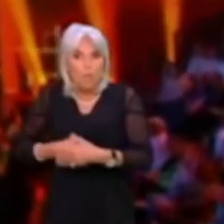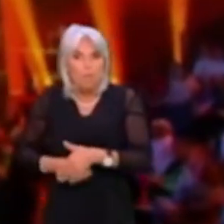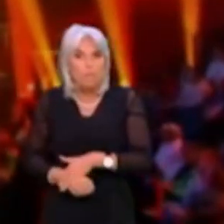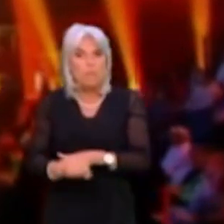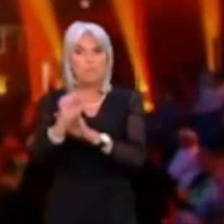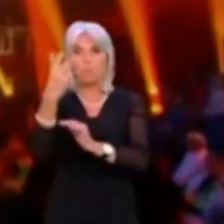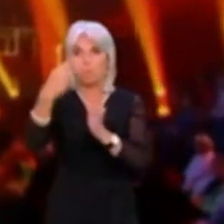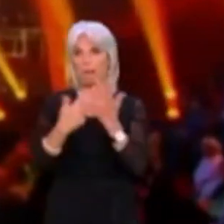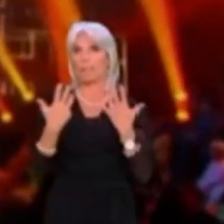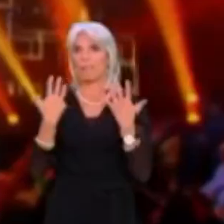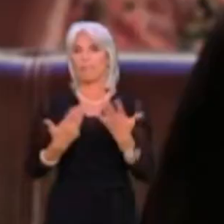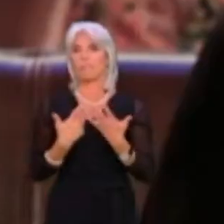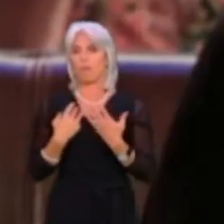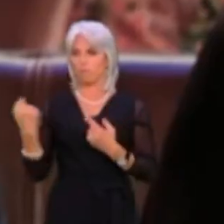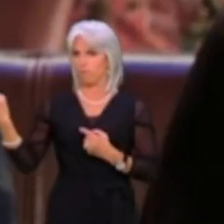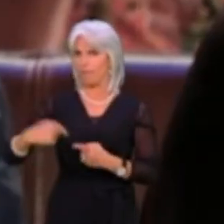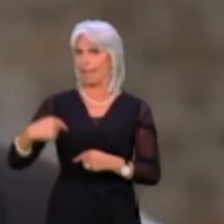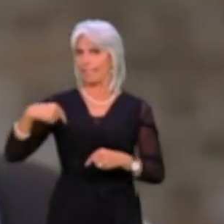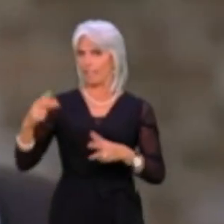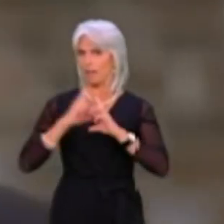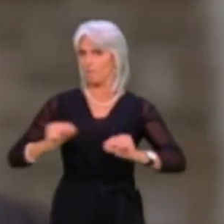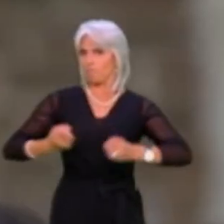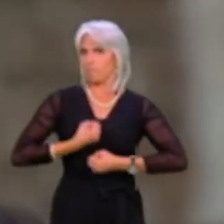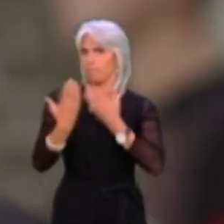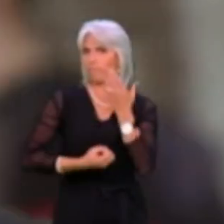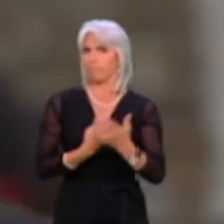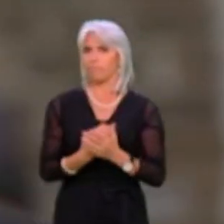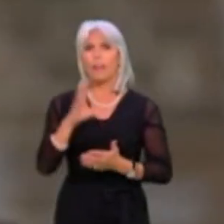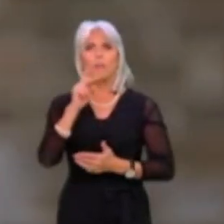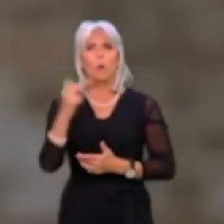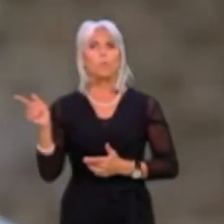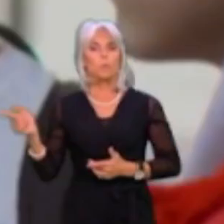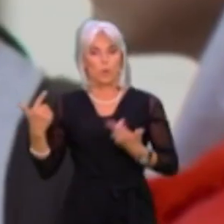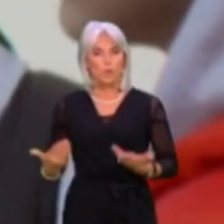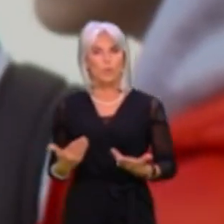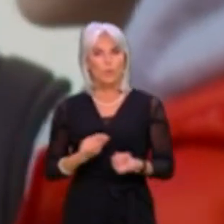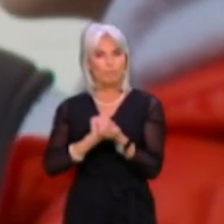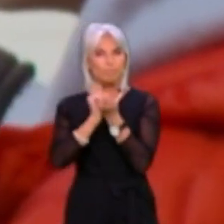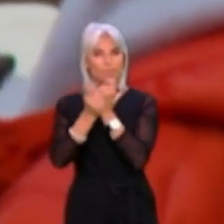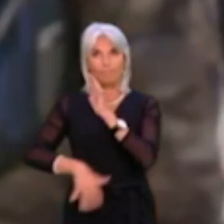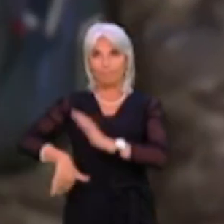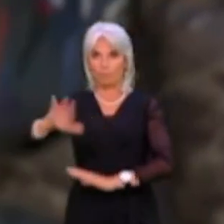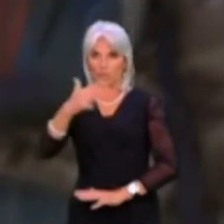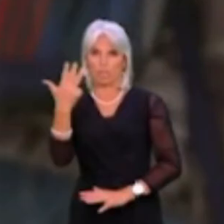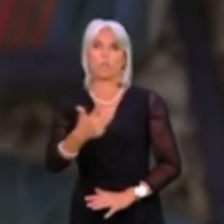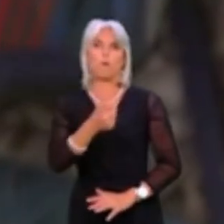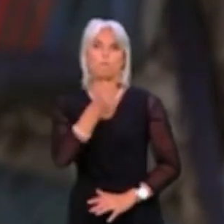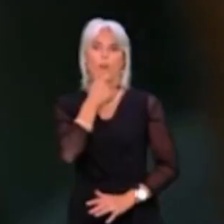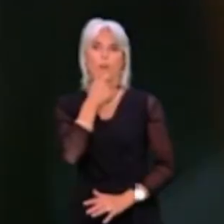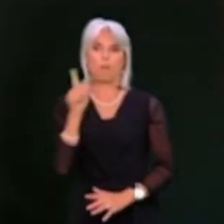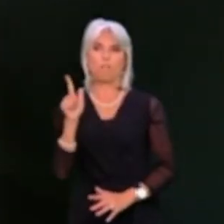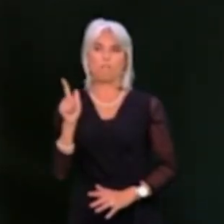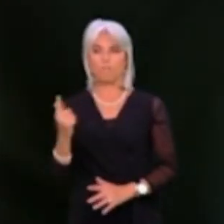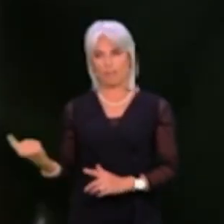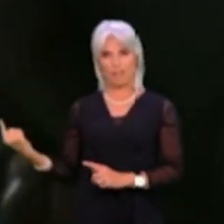En 2019, il était venu nous en parler sur le plateau de Cap 48. Aujourd'hui, eh bien Sacha, il a 19 ans et il est avec